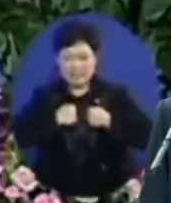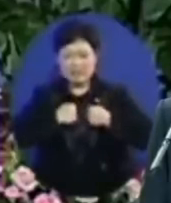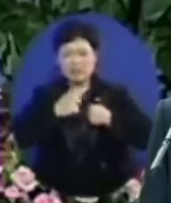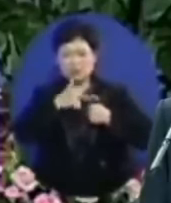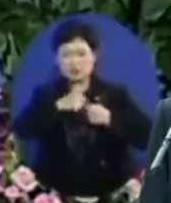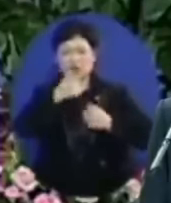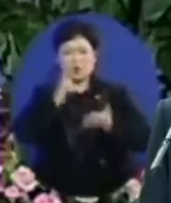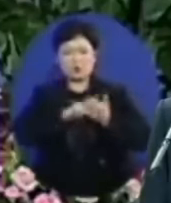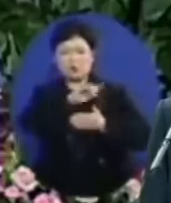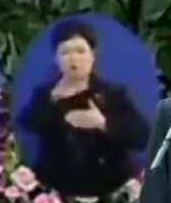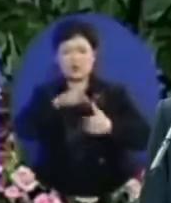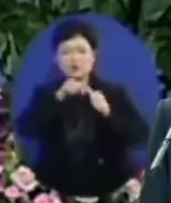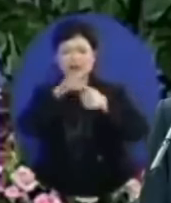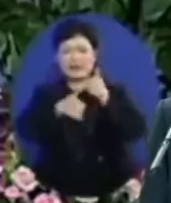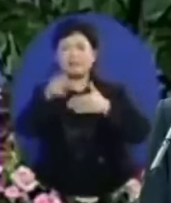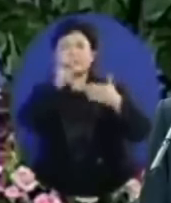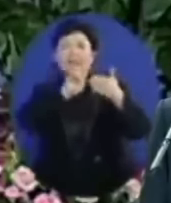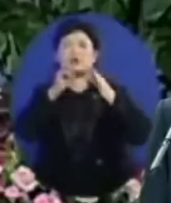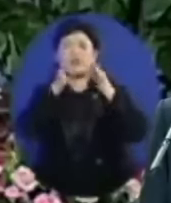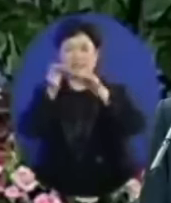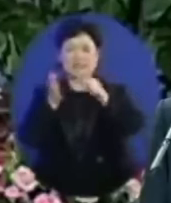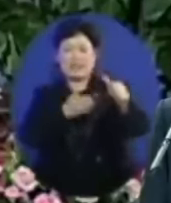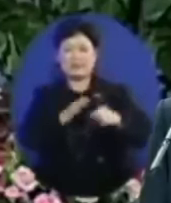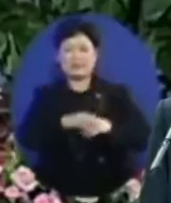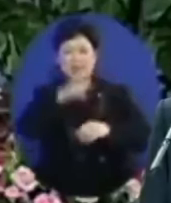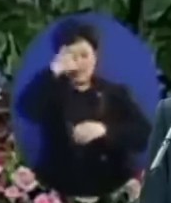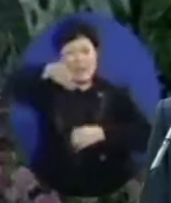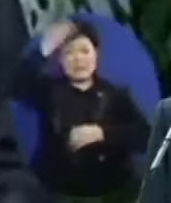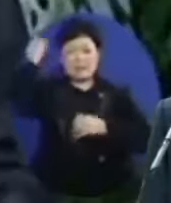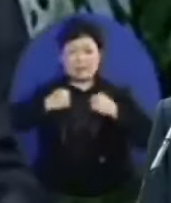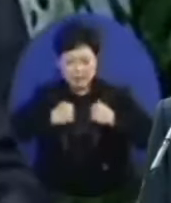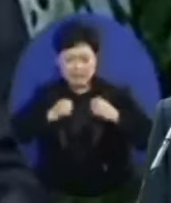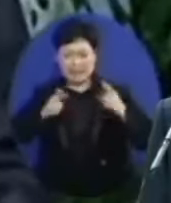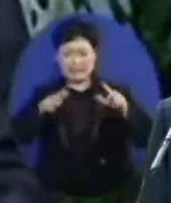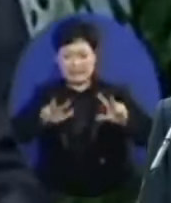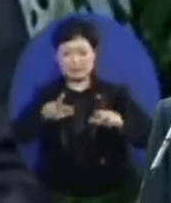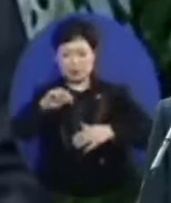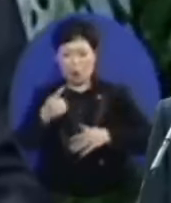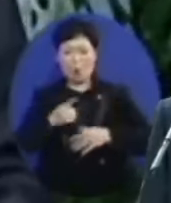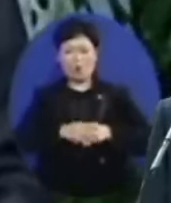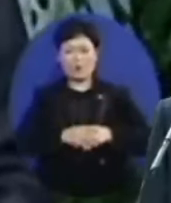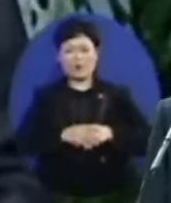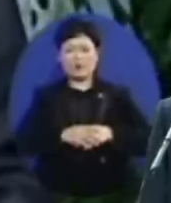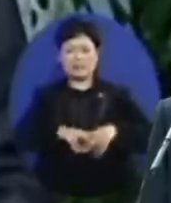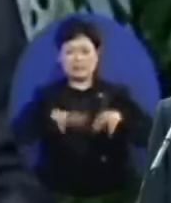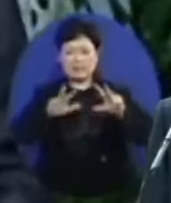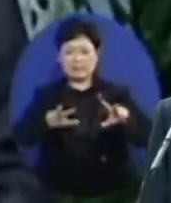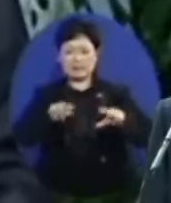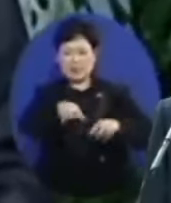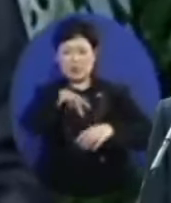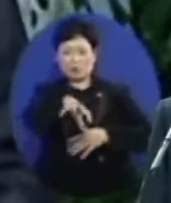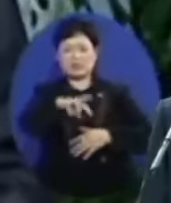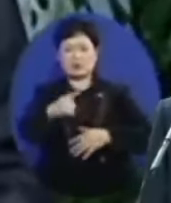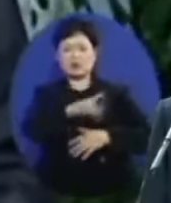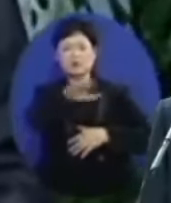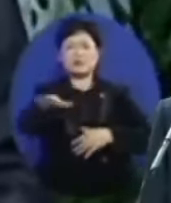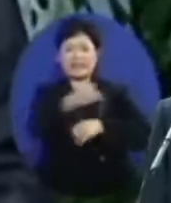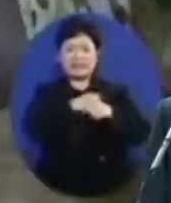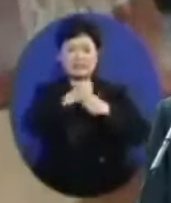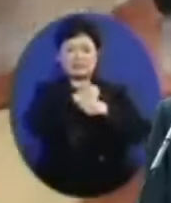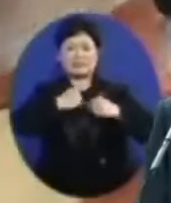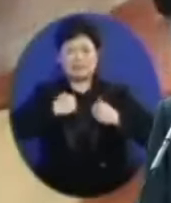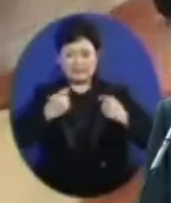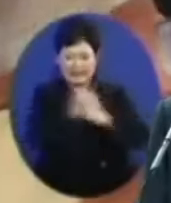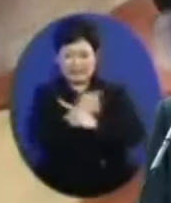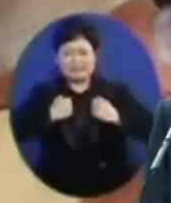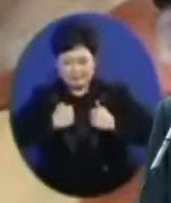구원의 하나님을 찬송할지어다. 옛날에만 긁어진 게 아니라 오늘날 현재 이 자리에서 우리의 짐을 긁어지는